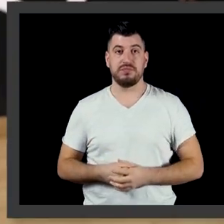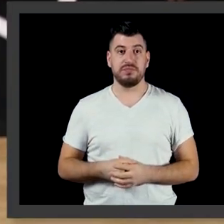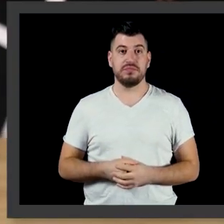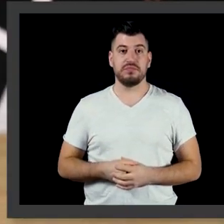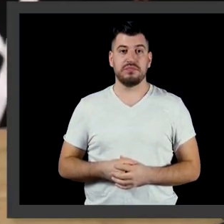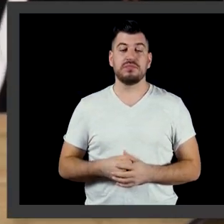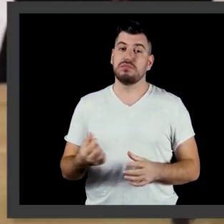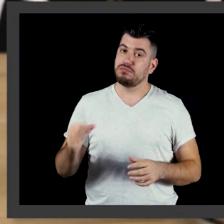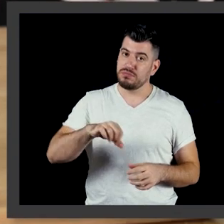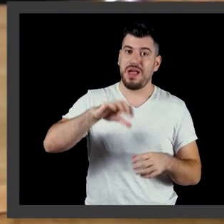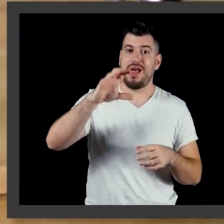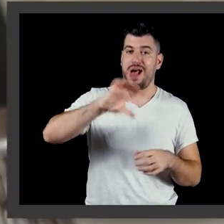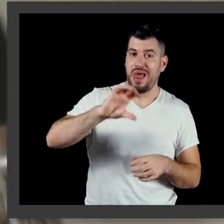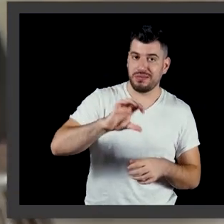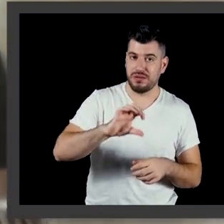Προσθέτουμε αλάτι.